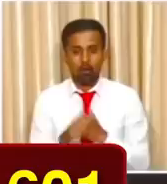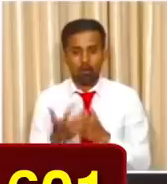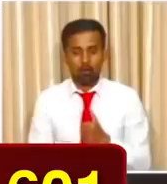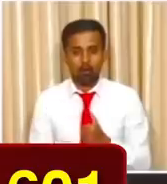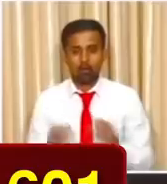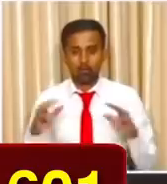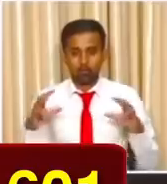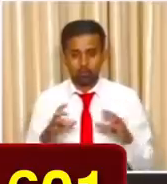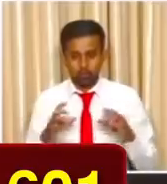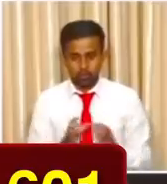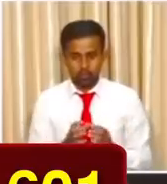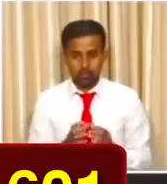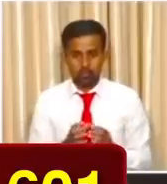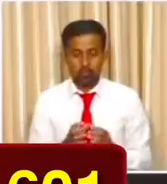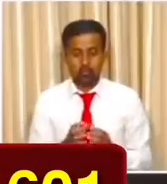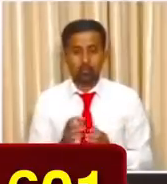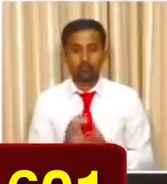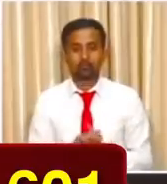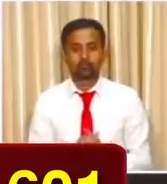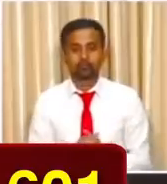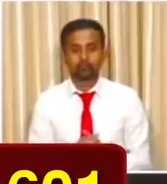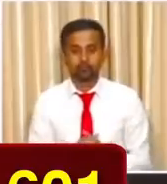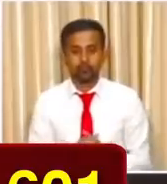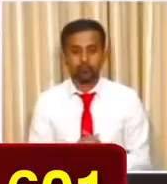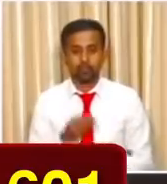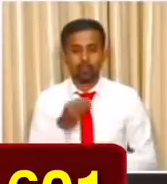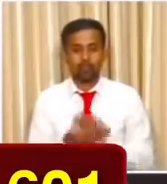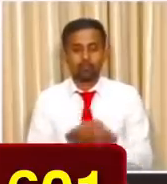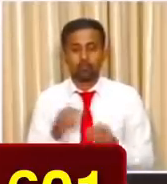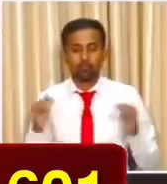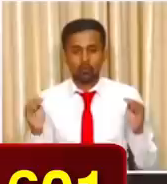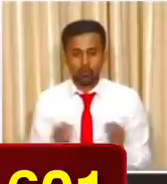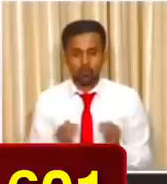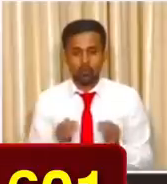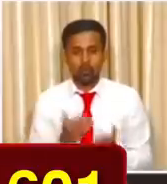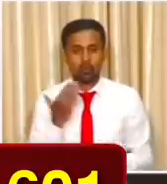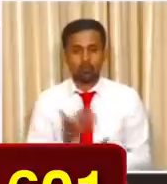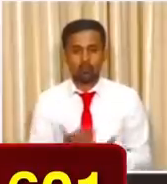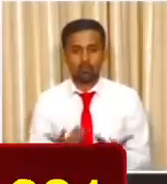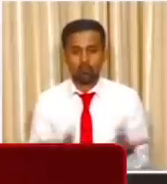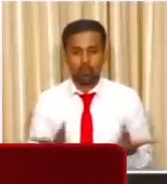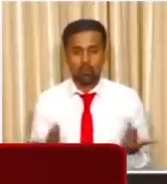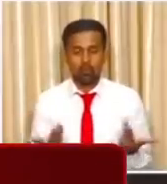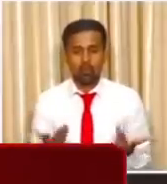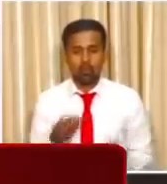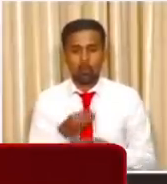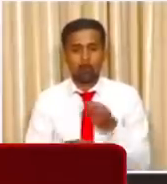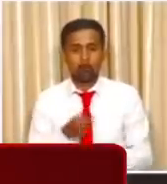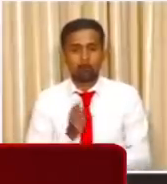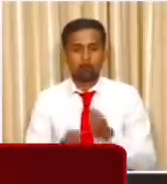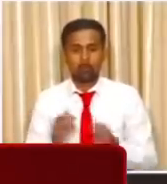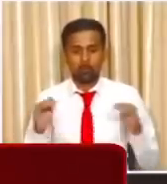ආර්ථික ඇකිලීම නම් ගරු මන්ත්‍රීතුමනි වෙළඳපොළ ඇකිලෙන එක වළක්වන්න බෑ. වෙළඳපොළ ඇකිලෙනවා කියන්නේ